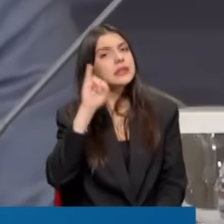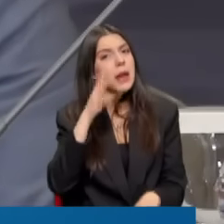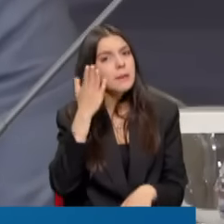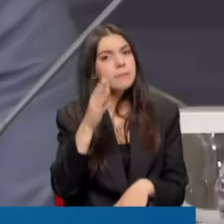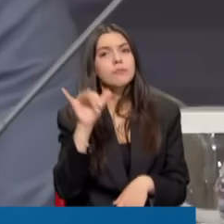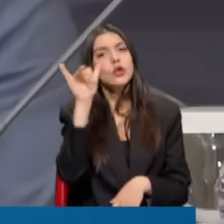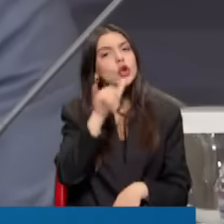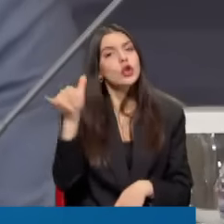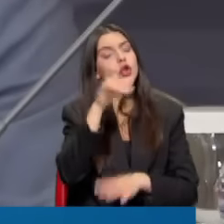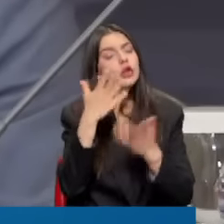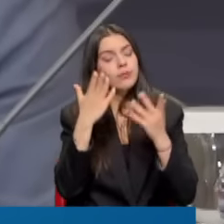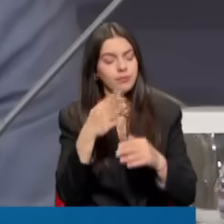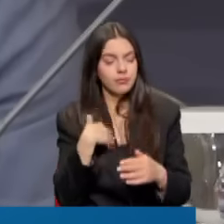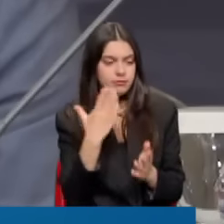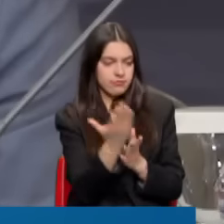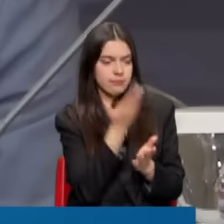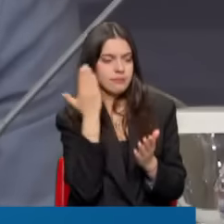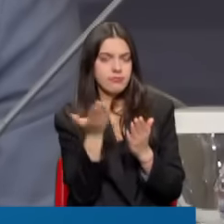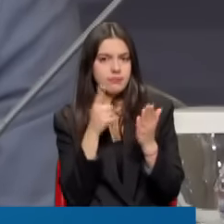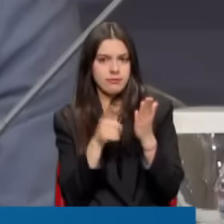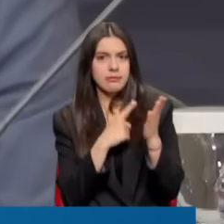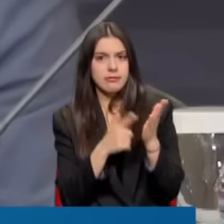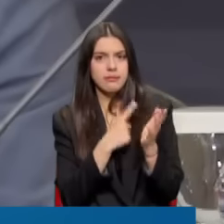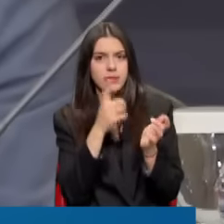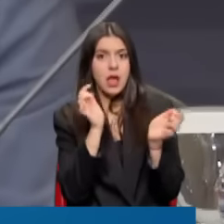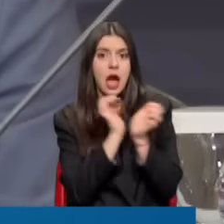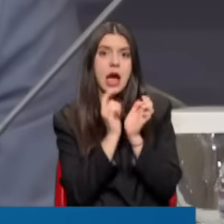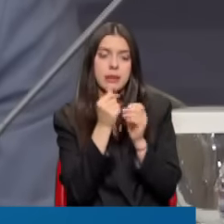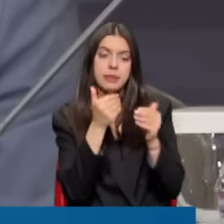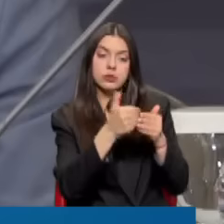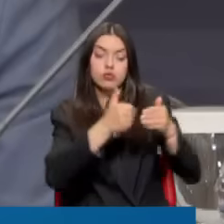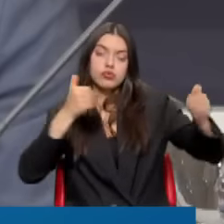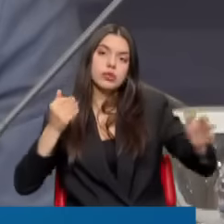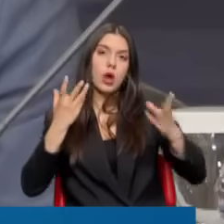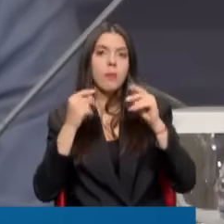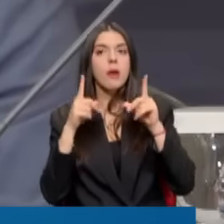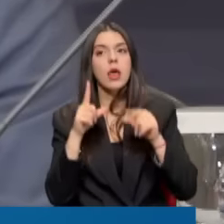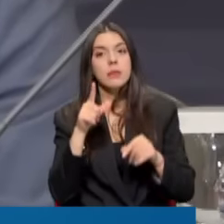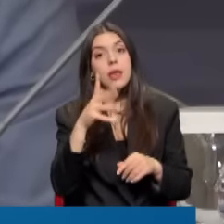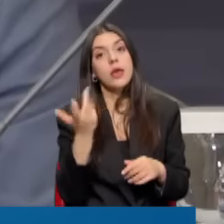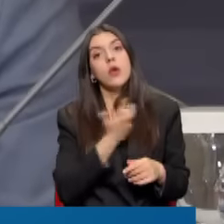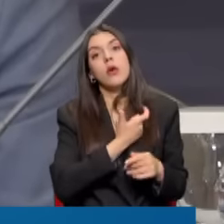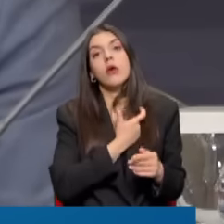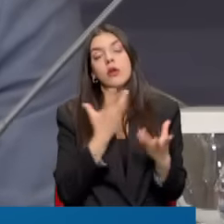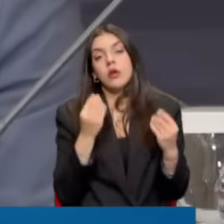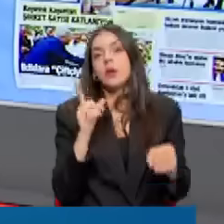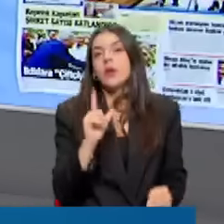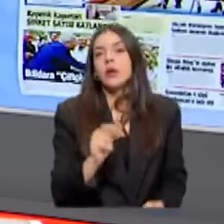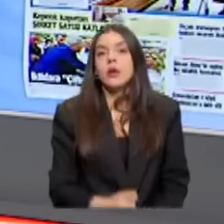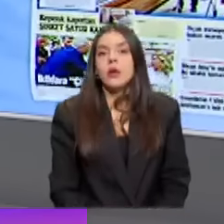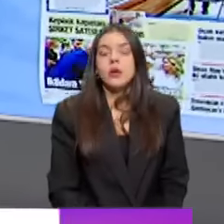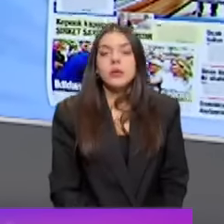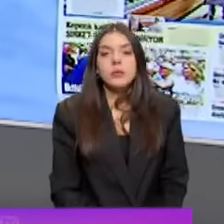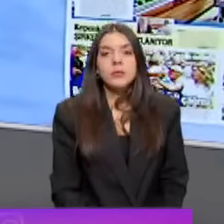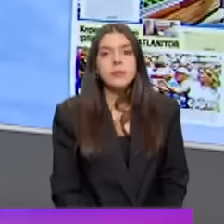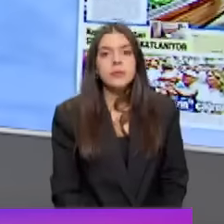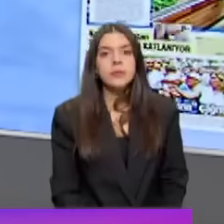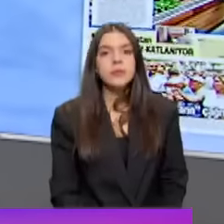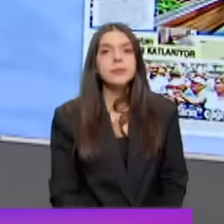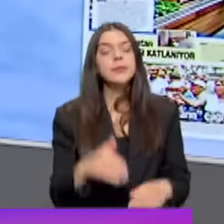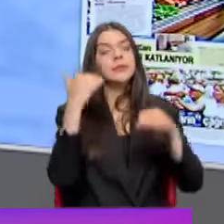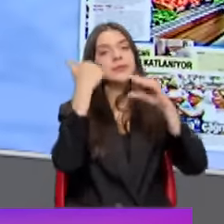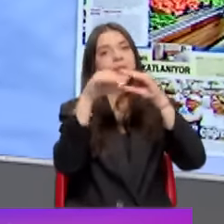YouTube'dan önümüze düşenlerden aileleri uzaklaştırmak Bence ana kural bu